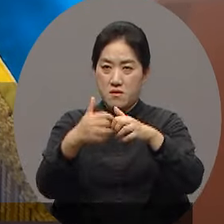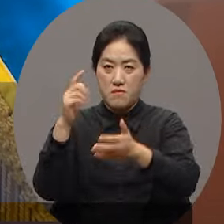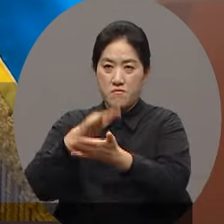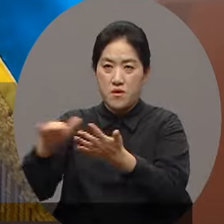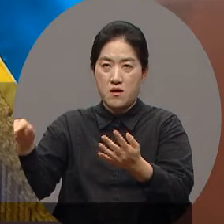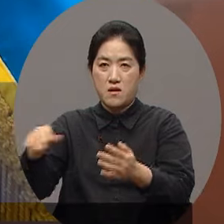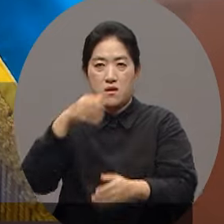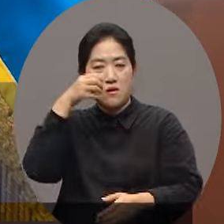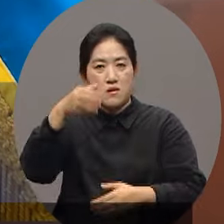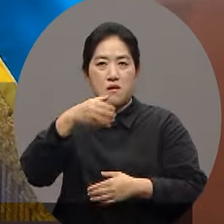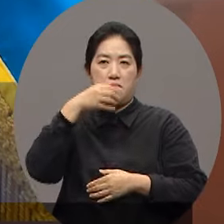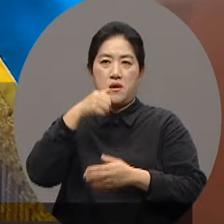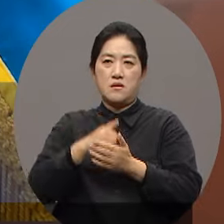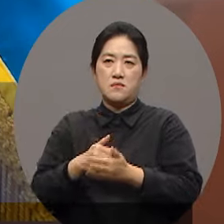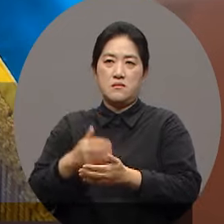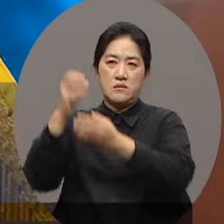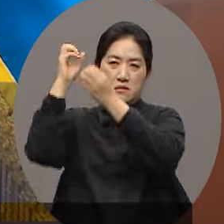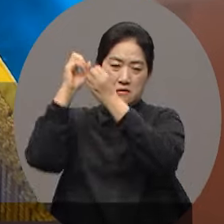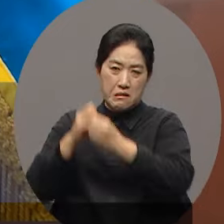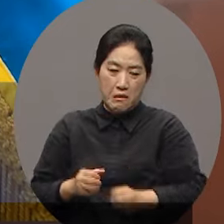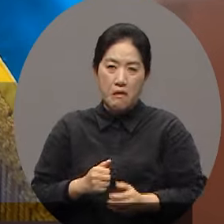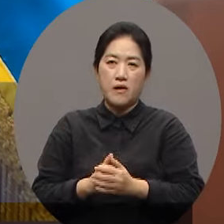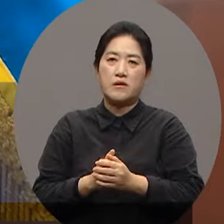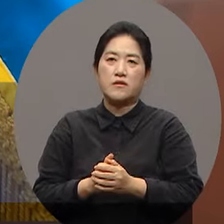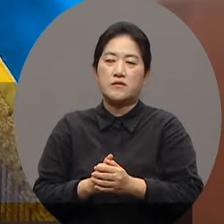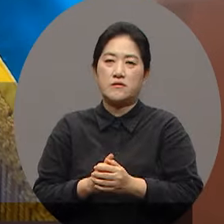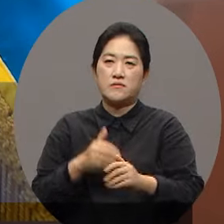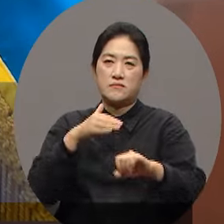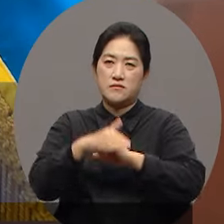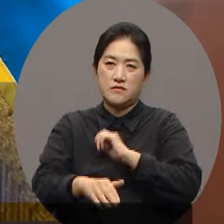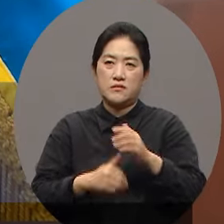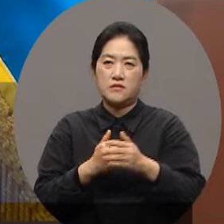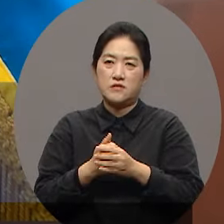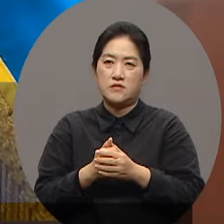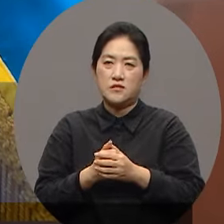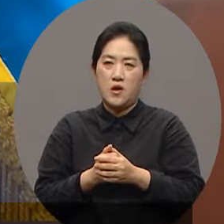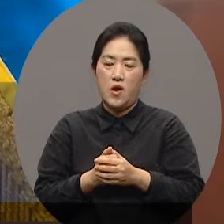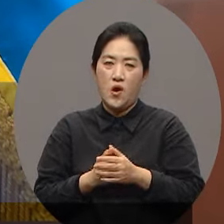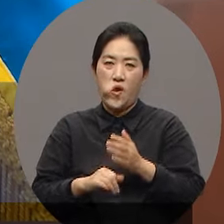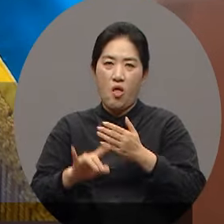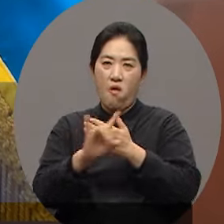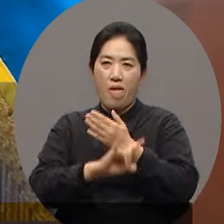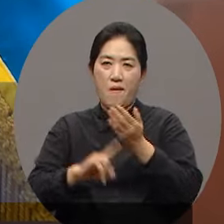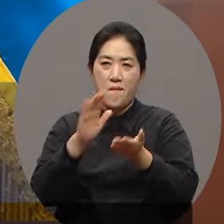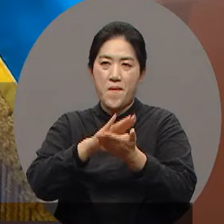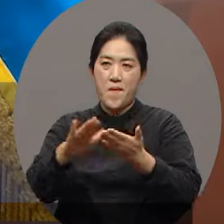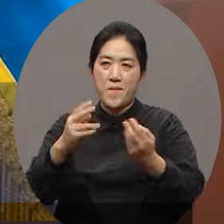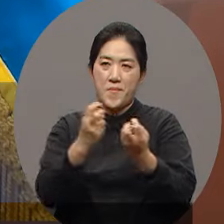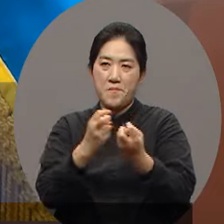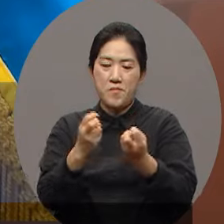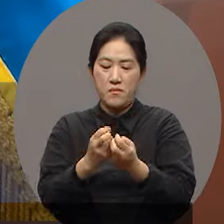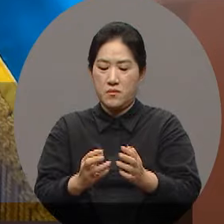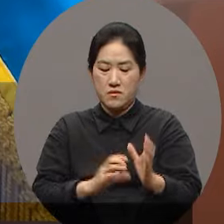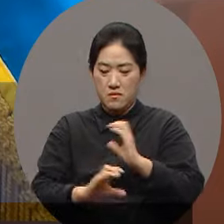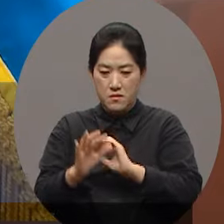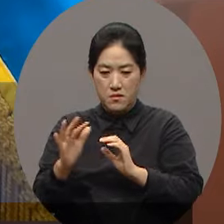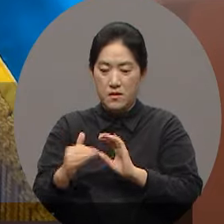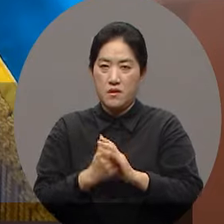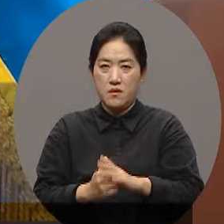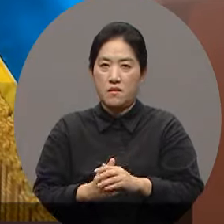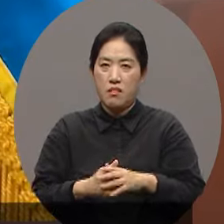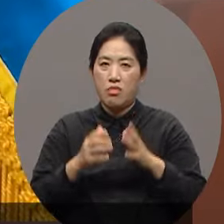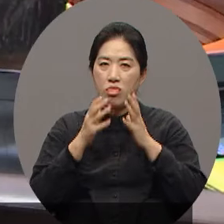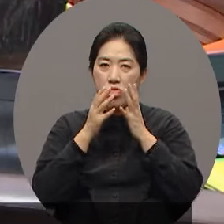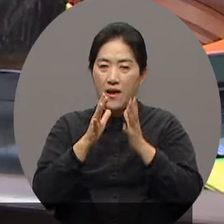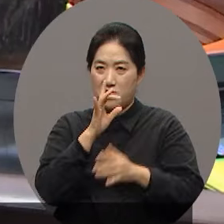전쟁이냐 평화냐를 협박하는 재래의 위장 평화 전술은 더 이상 통하지